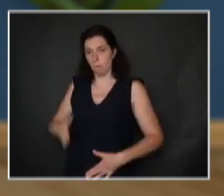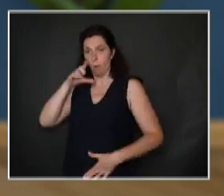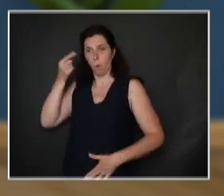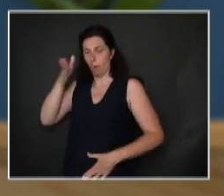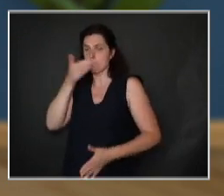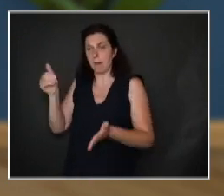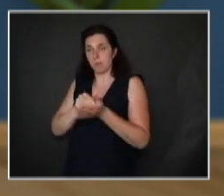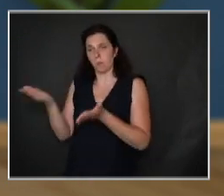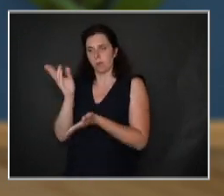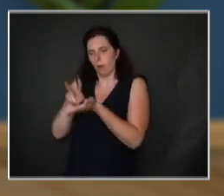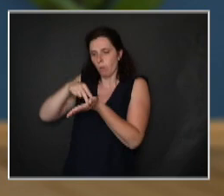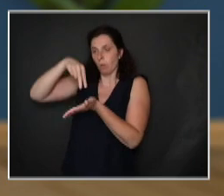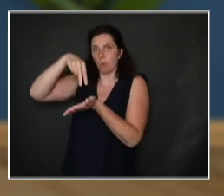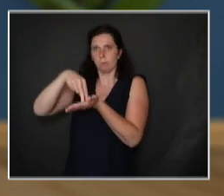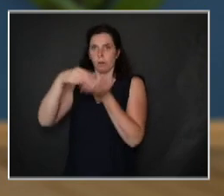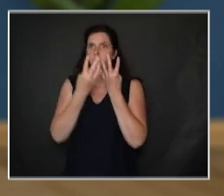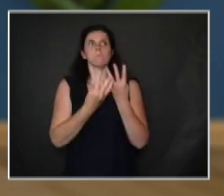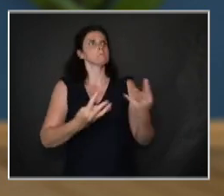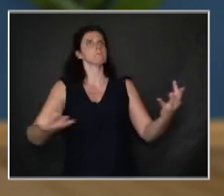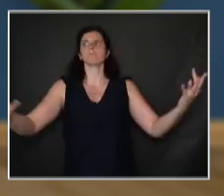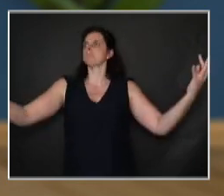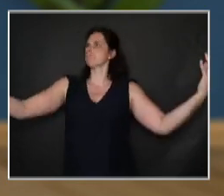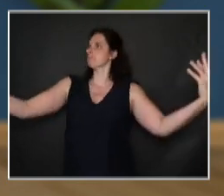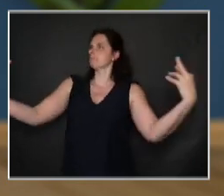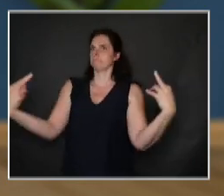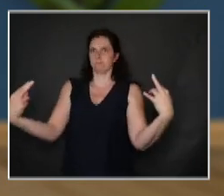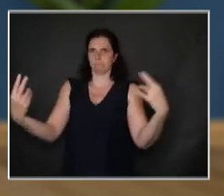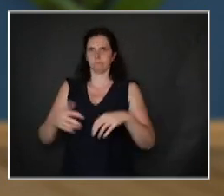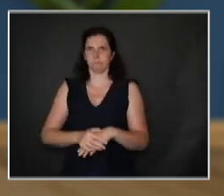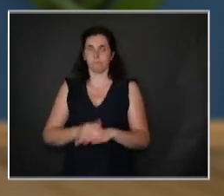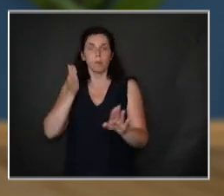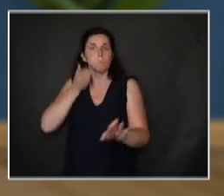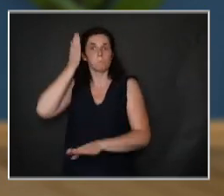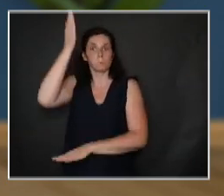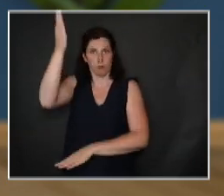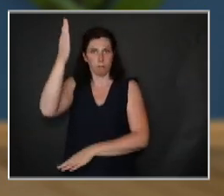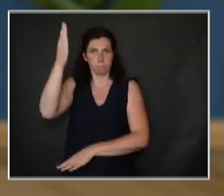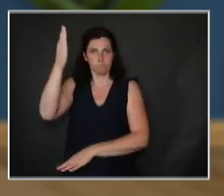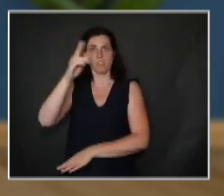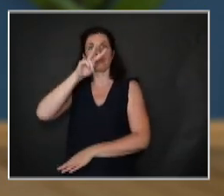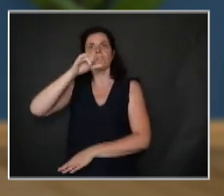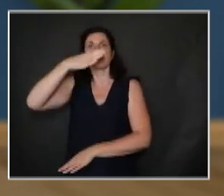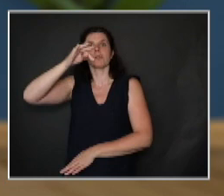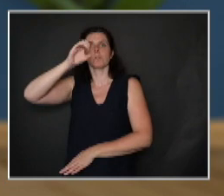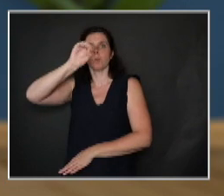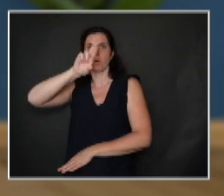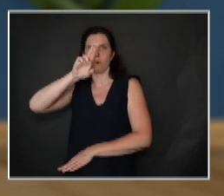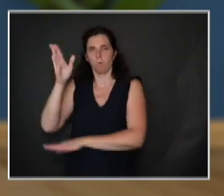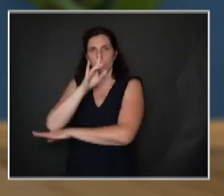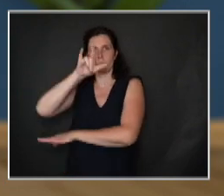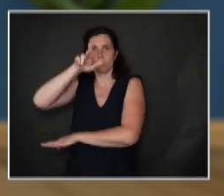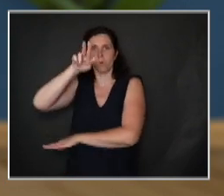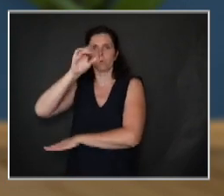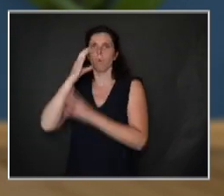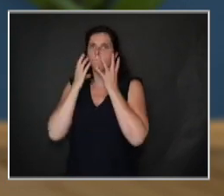tenir debout devant ses semblables. Plus tard, Victor Hugo, l'instinct, c'est